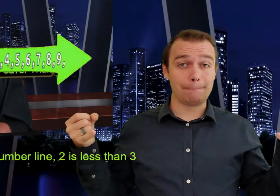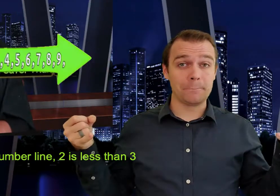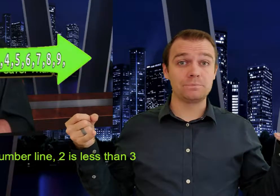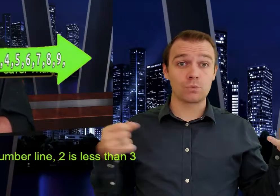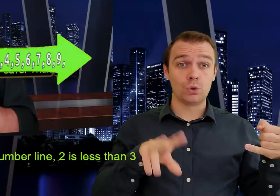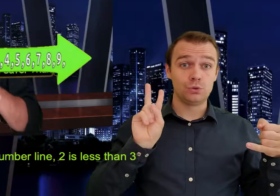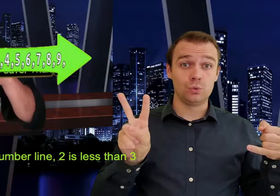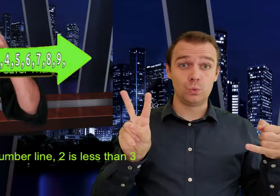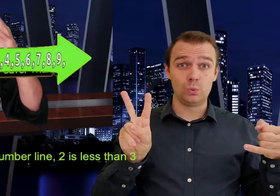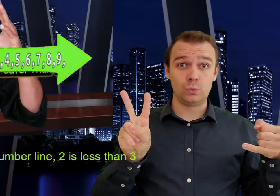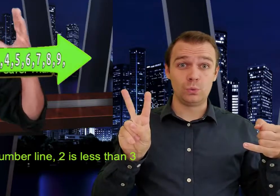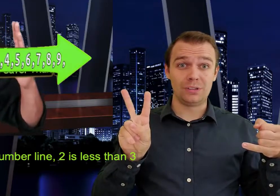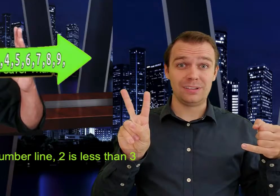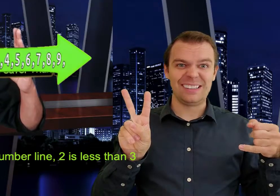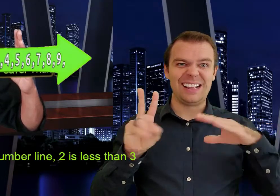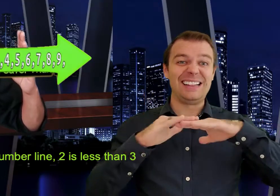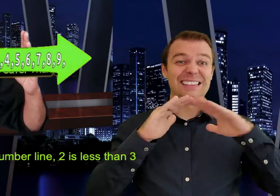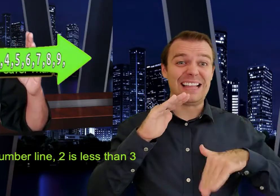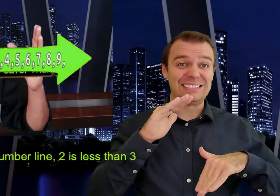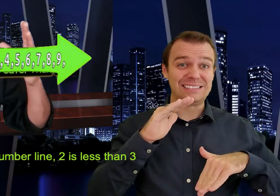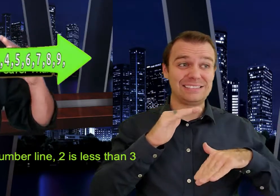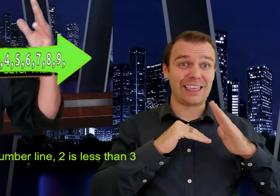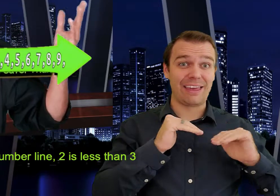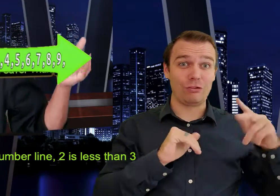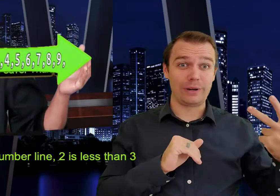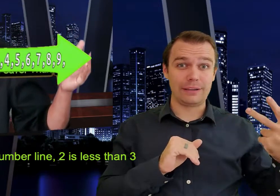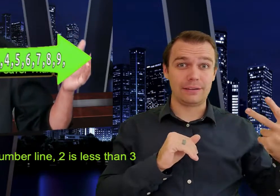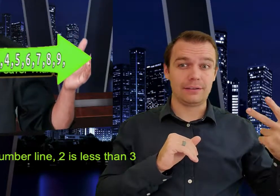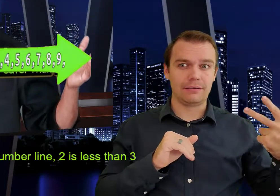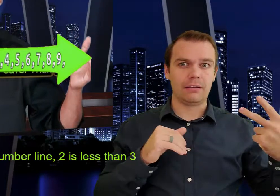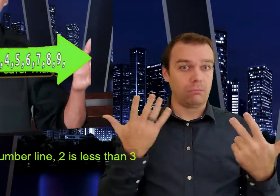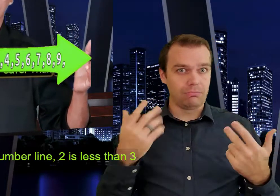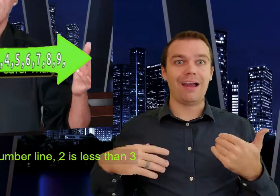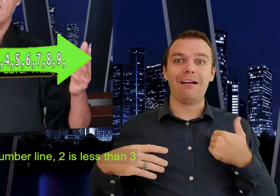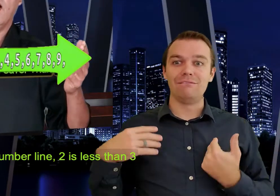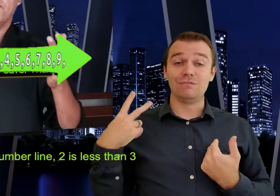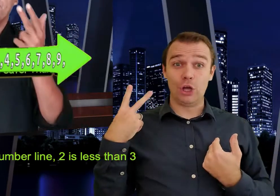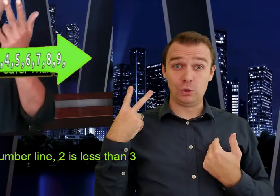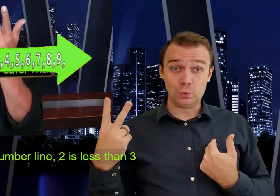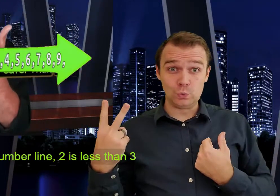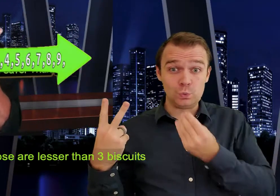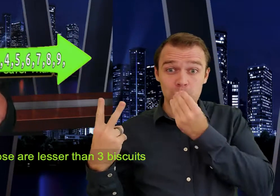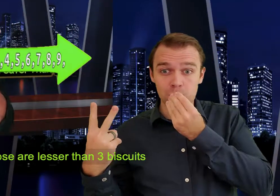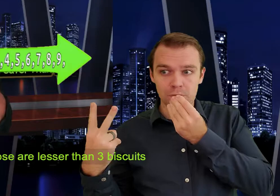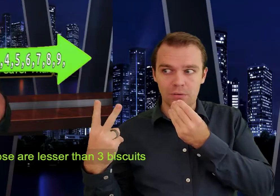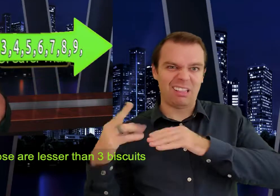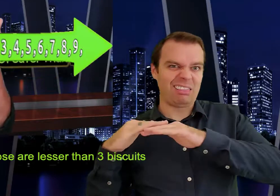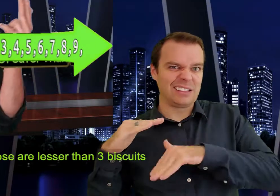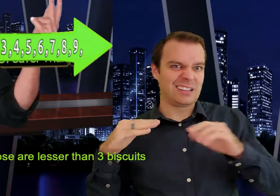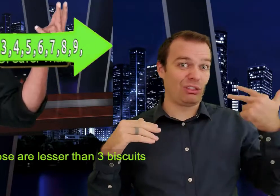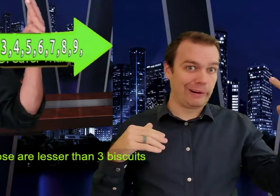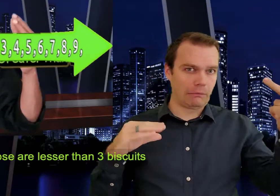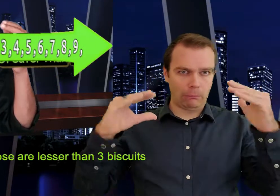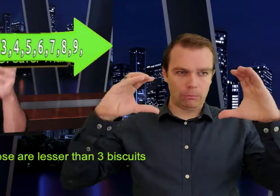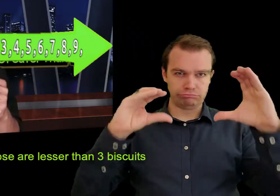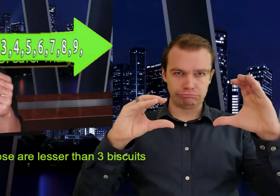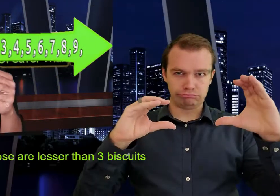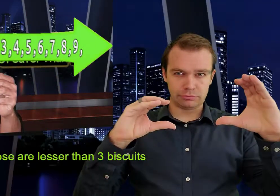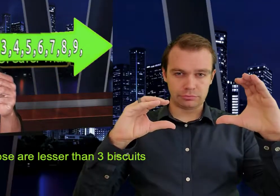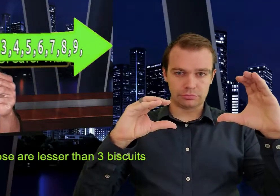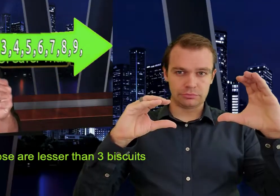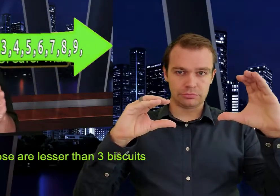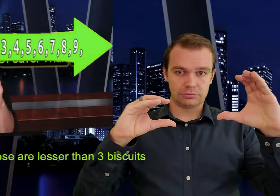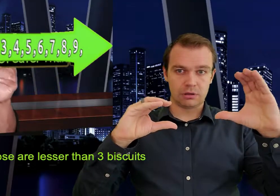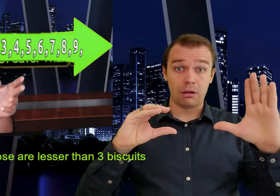line, 2 is less than 3. आपके पास 2 बिस्किट है, वो 3 बिस्किट से तो कम ही है